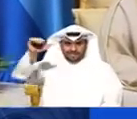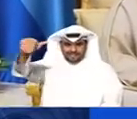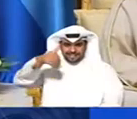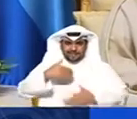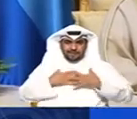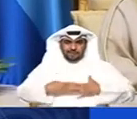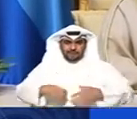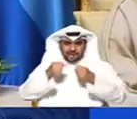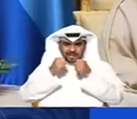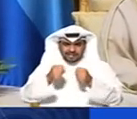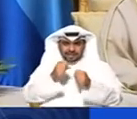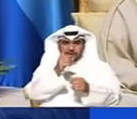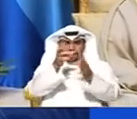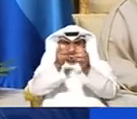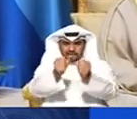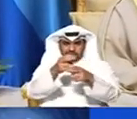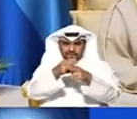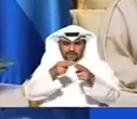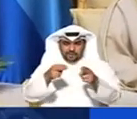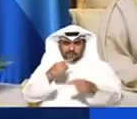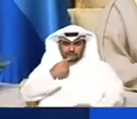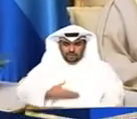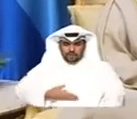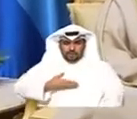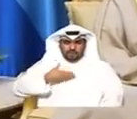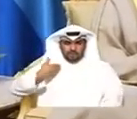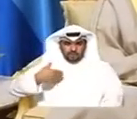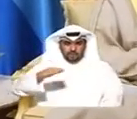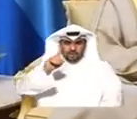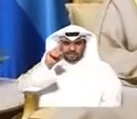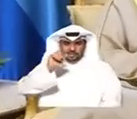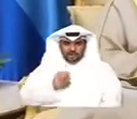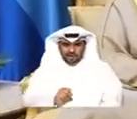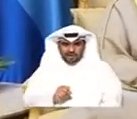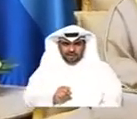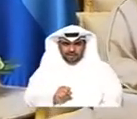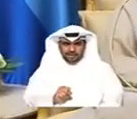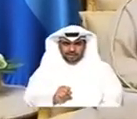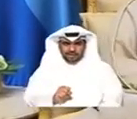الله ويطول بعمرك ويحفظك ويخليك لنا وديرتنا إن شاء الله وللمنطقة كلها.